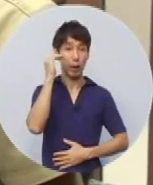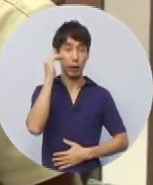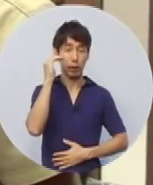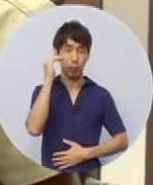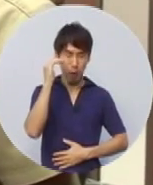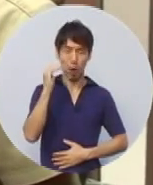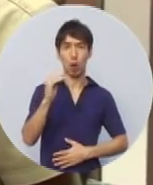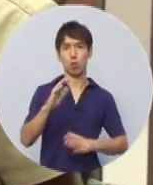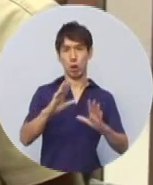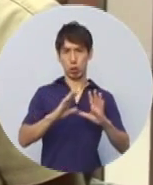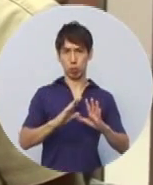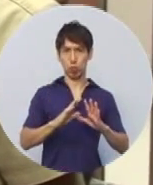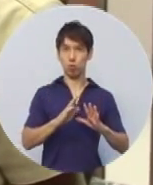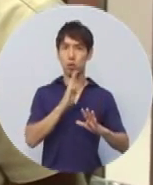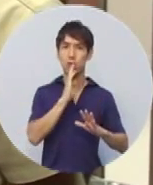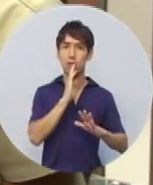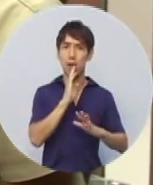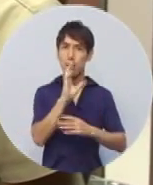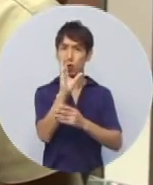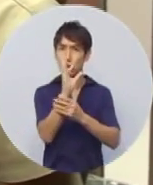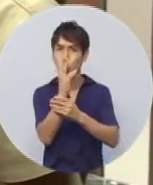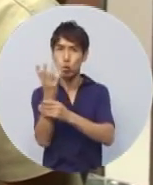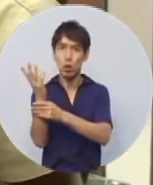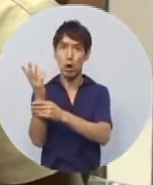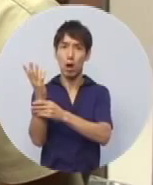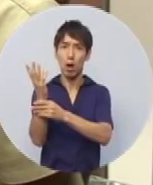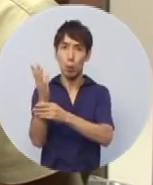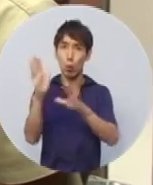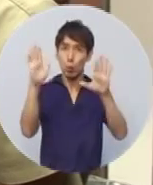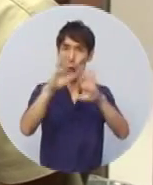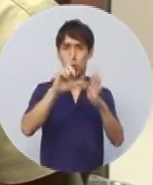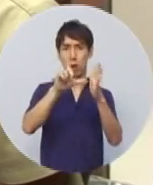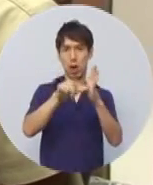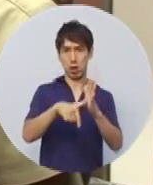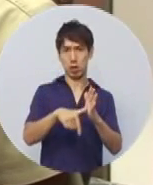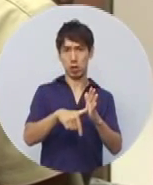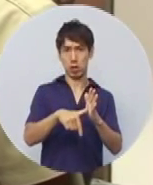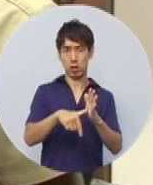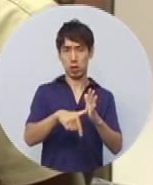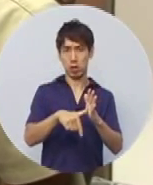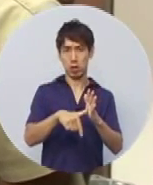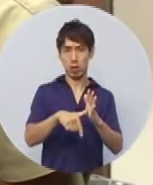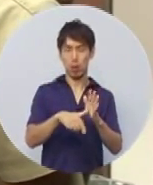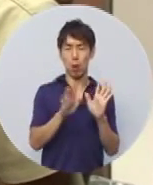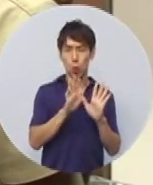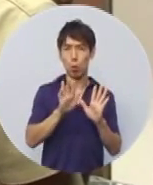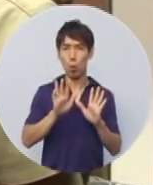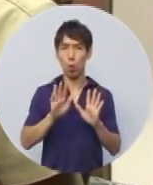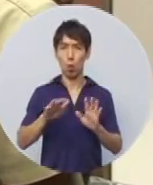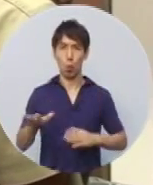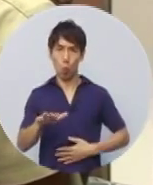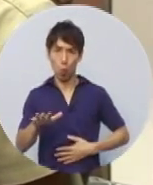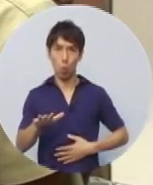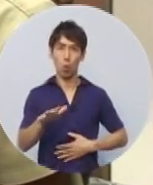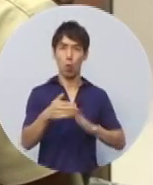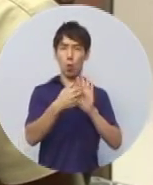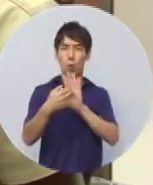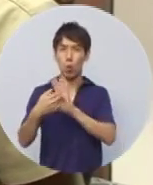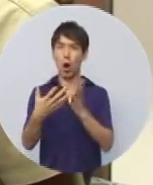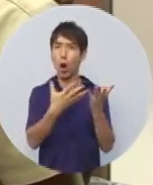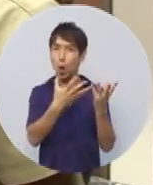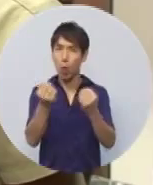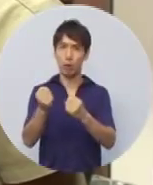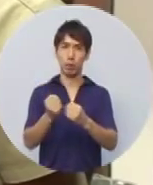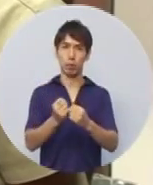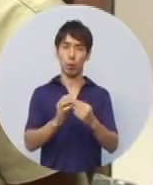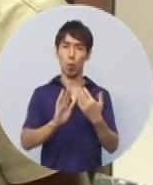という形で、実際救急車もどうしてもなかなか夜間だとか小児の救急車を受け入れるところ少ないので、 まあ、他